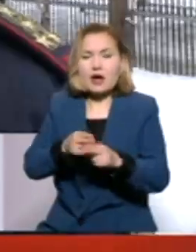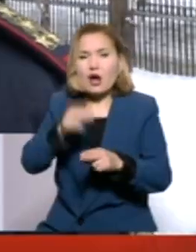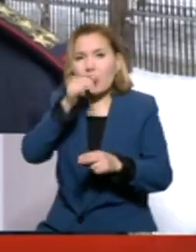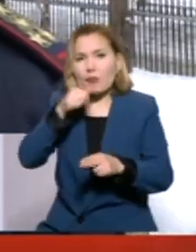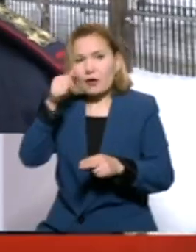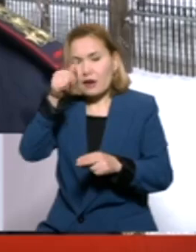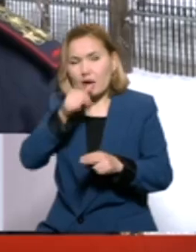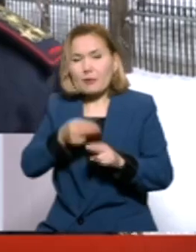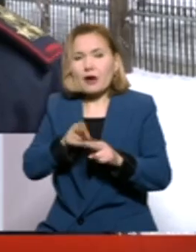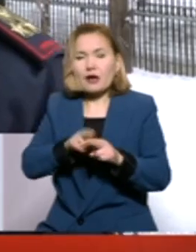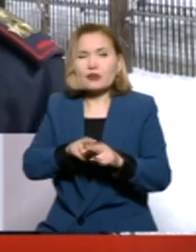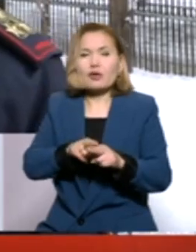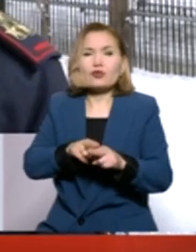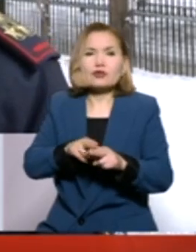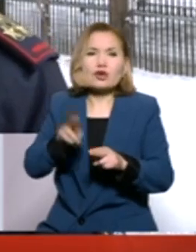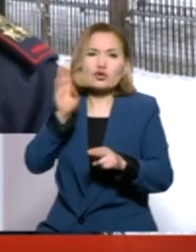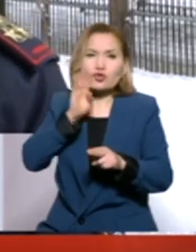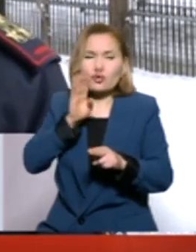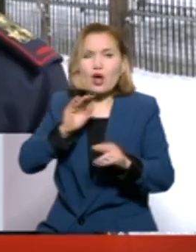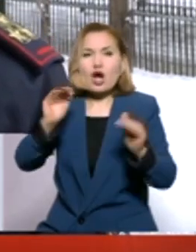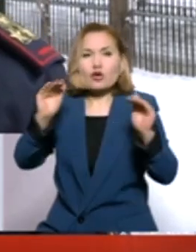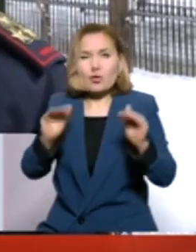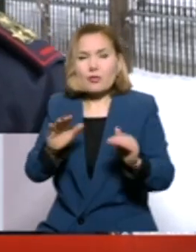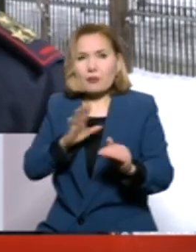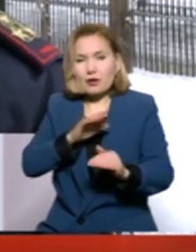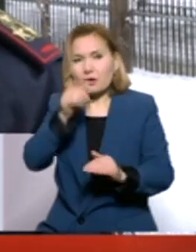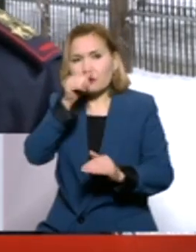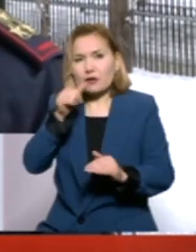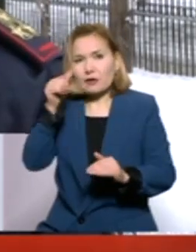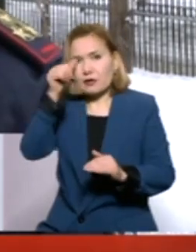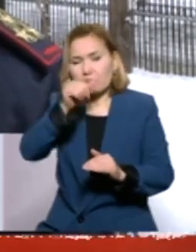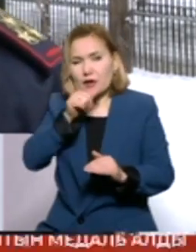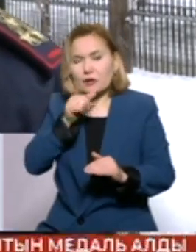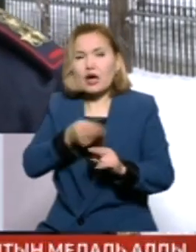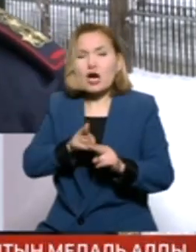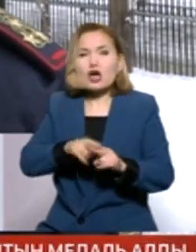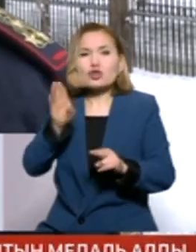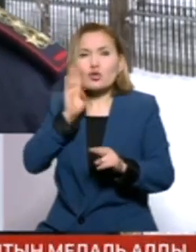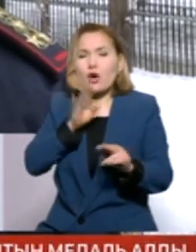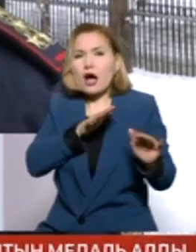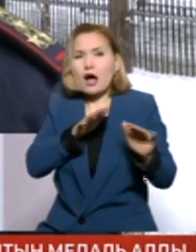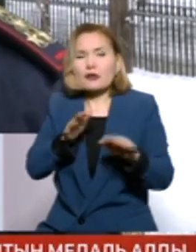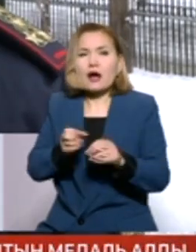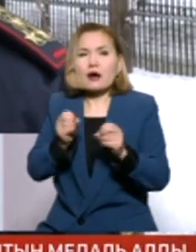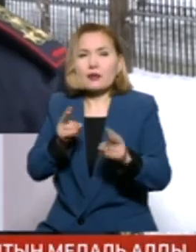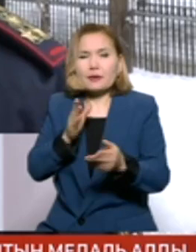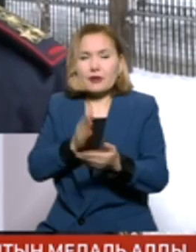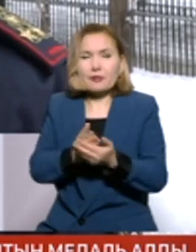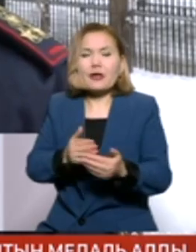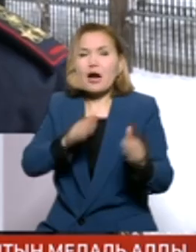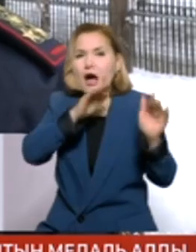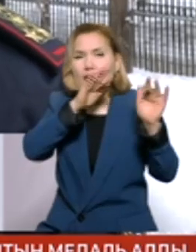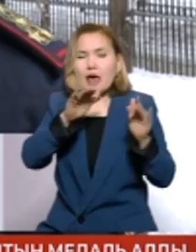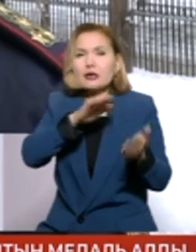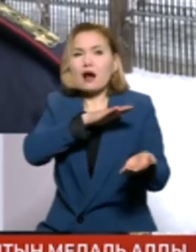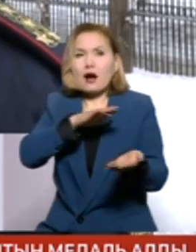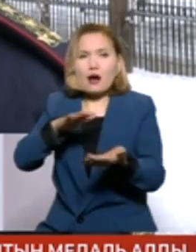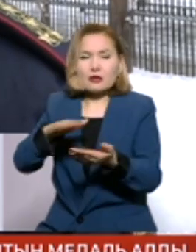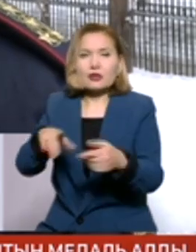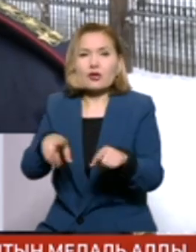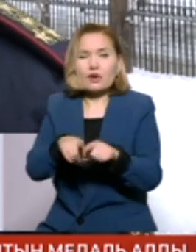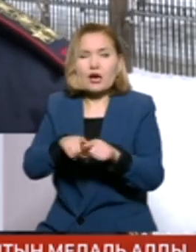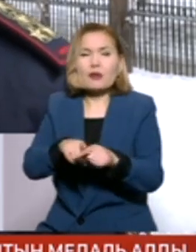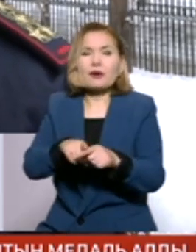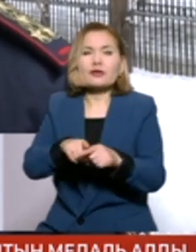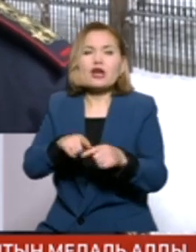көрсеткіш нормадан төмен болатын. Алайда су ағыны көп болғанымен қазіргі таңда қардың қалыңдығы,